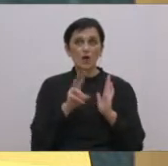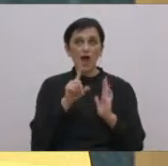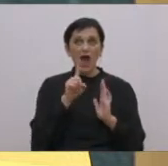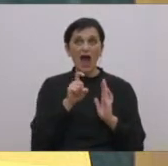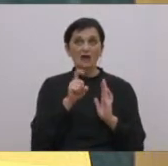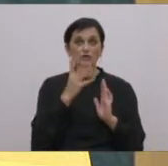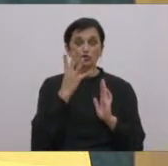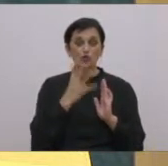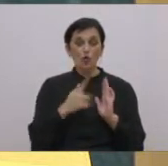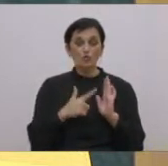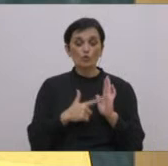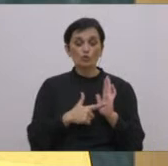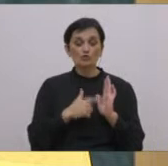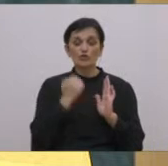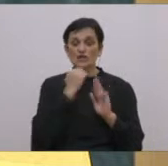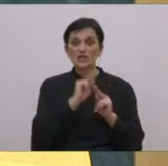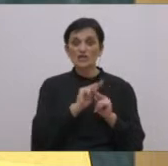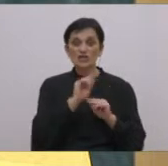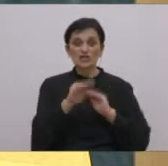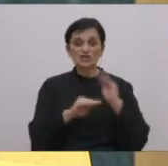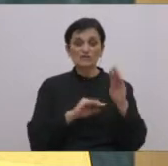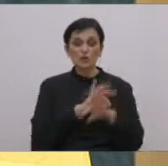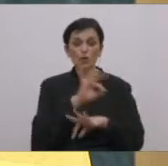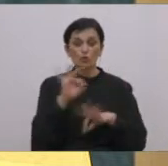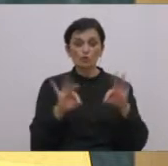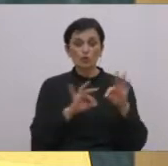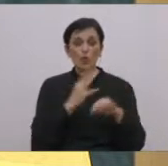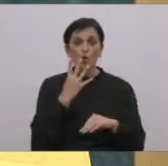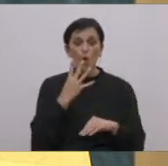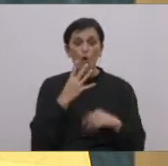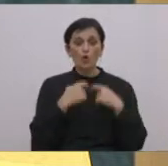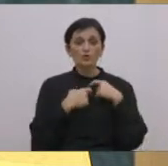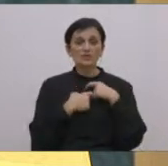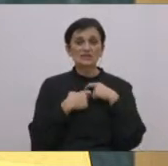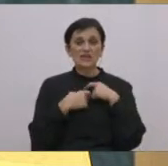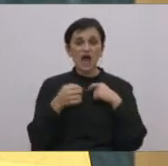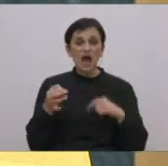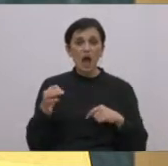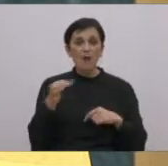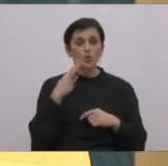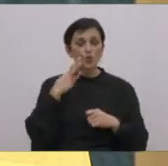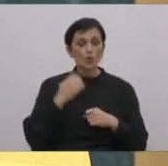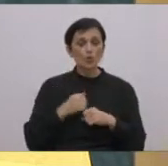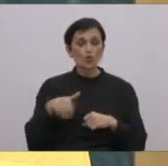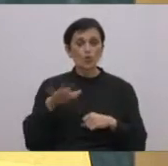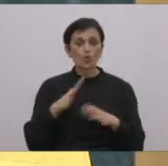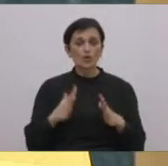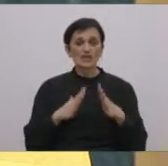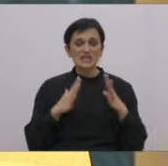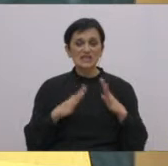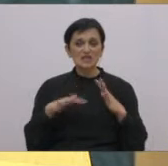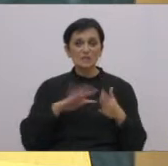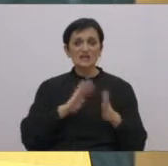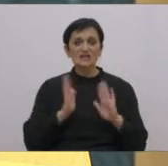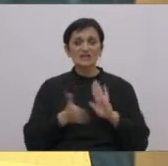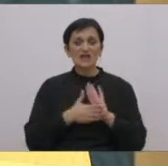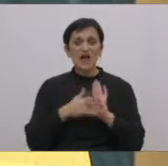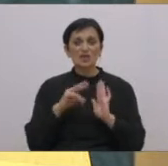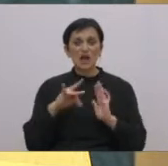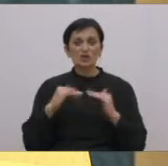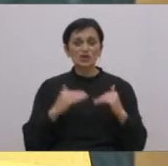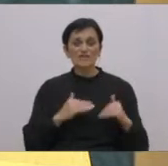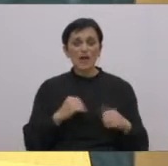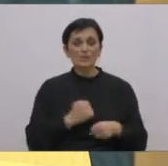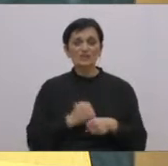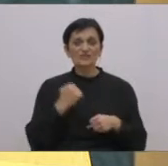157 ინფრასტრუქტურული პროექტი იქნა განხორციელებული 4 საპილოტო რეგიონში: გურია, იმერეთი, რაჭა-ლეჩხუმი, ქვემო